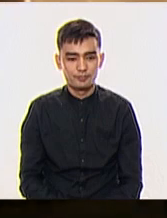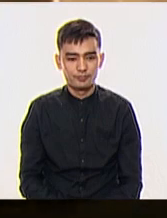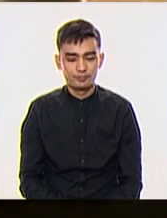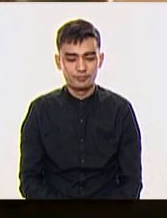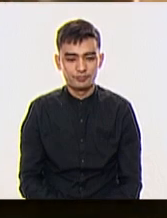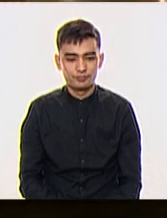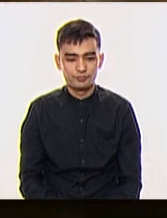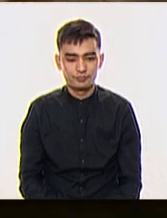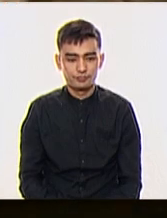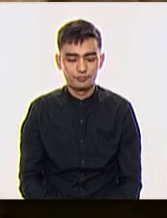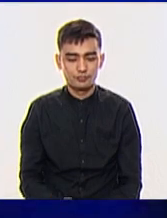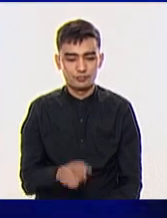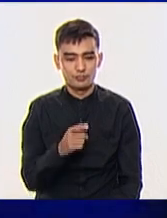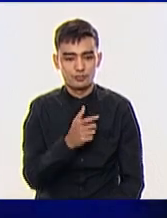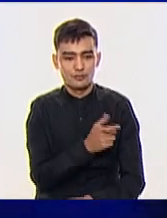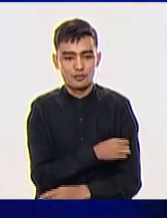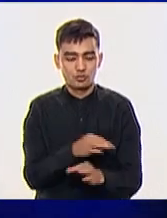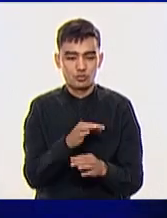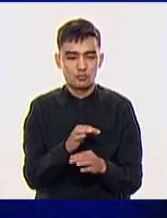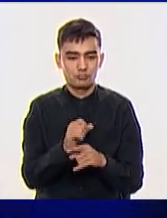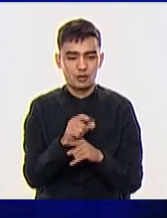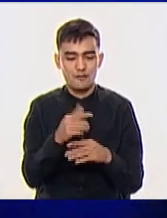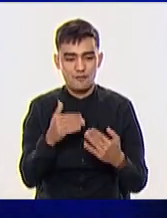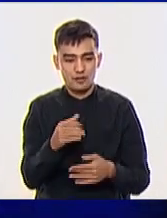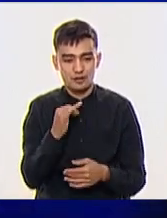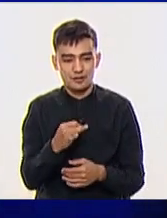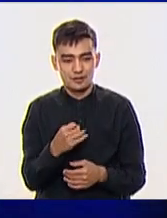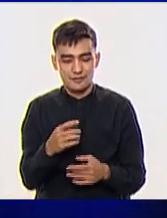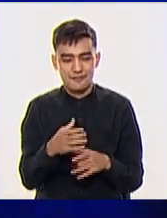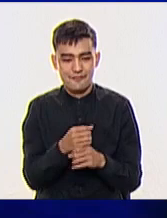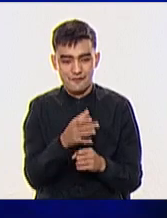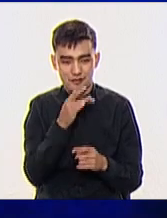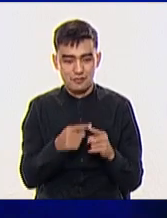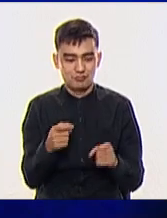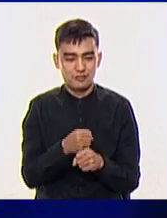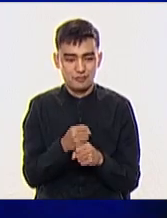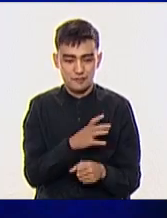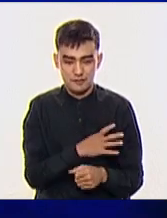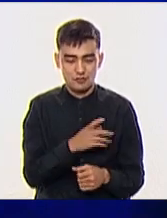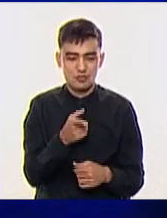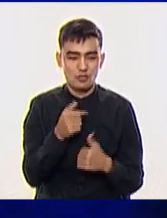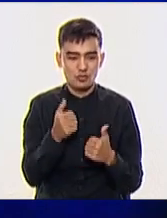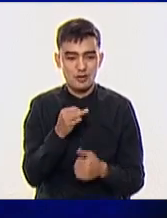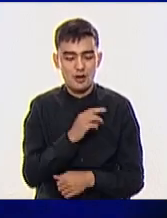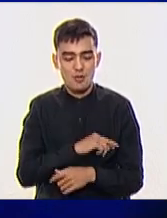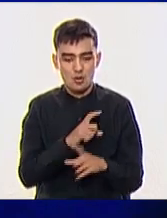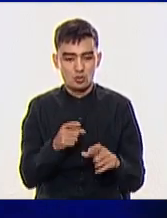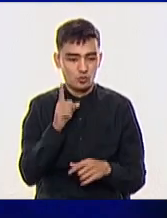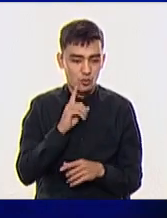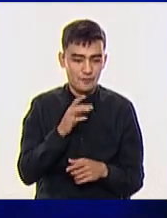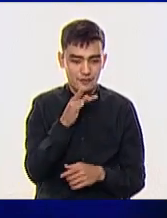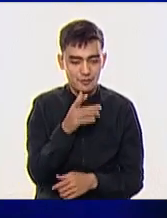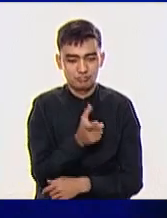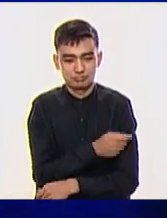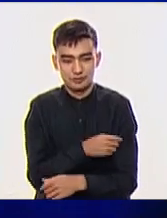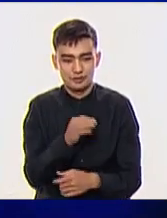Сравнительно короткий период вакцина была изобретена, и мы вот. Екпенің өте қысқа уақытта дайындалғаны жақсы болды. Енді қызметкерлеріміз ыңғайлы жағдайда